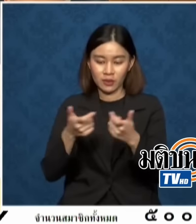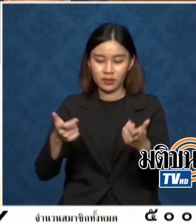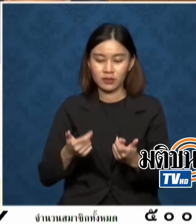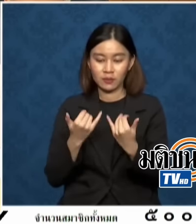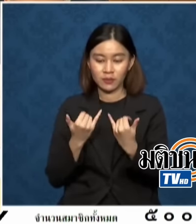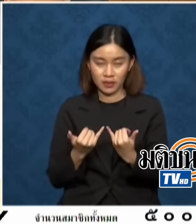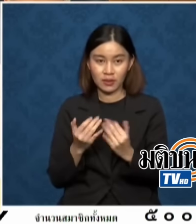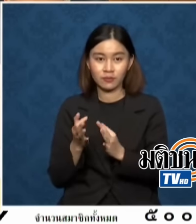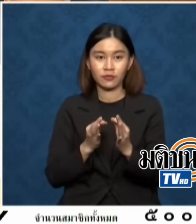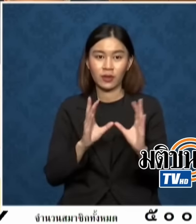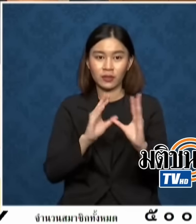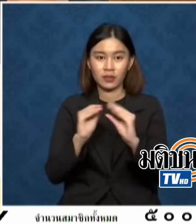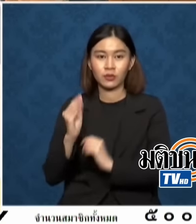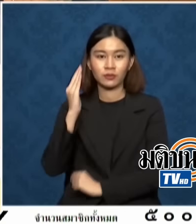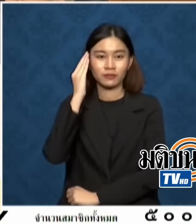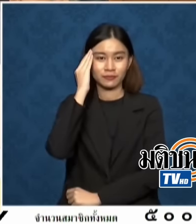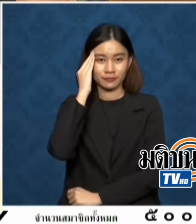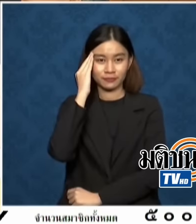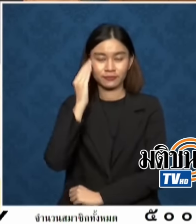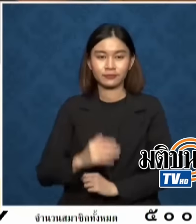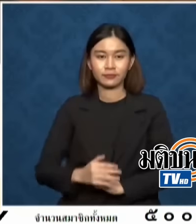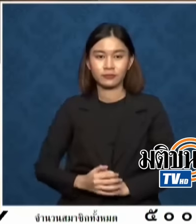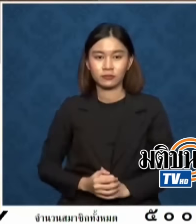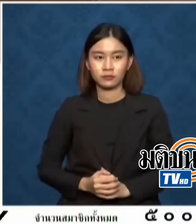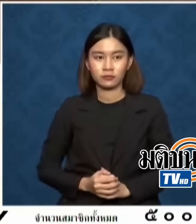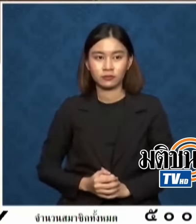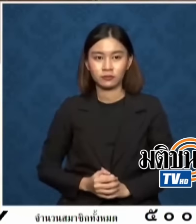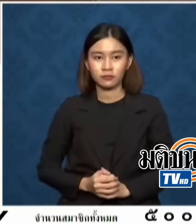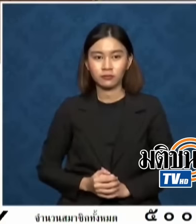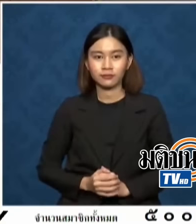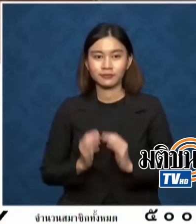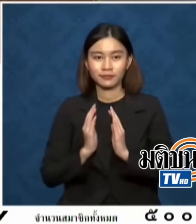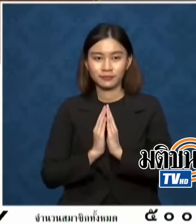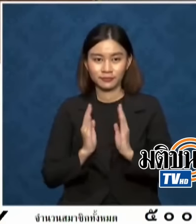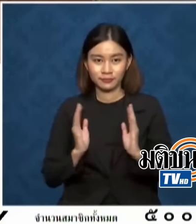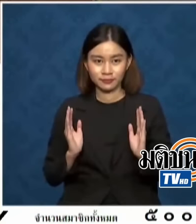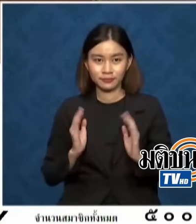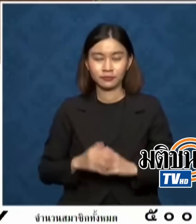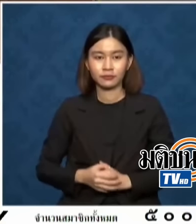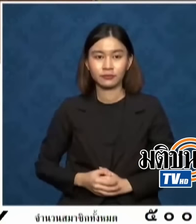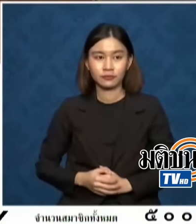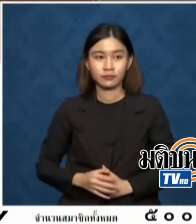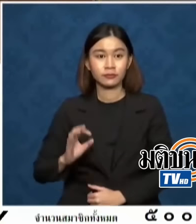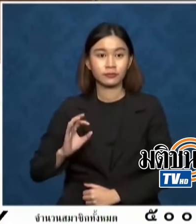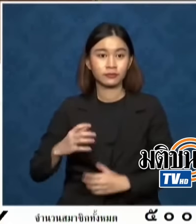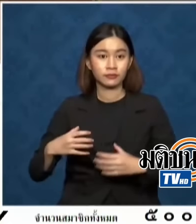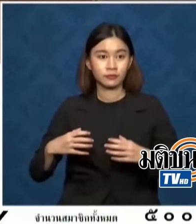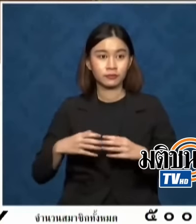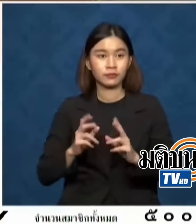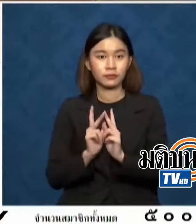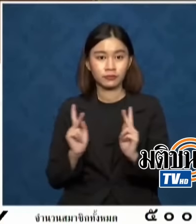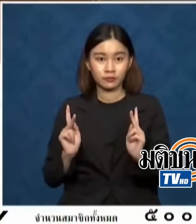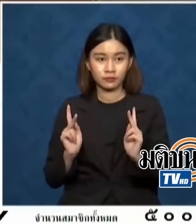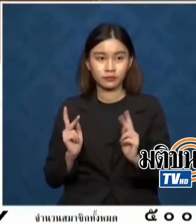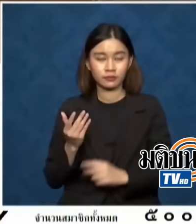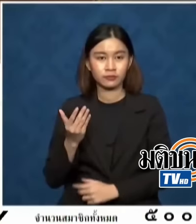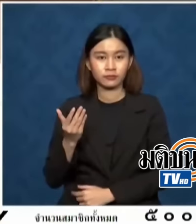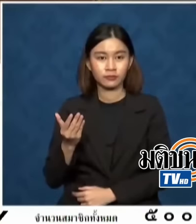รียน ที่ประชุมทราบครับ ครับขอบคุณครับท่านกรรมาธิการที่สงวน